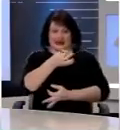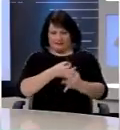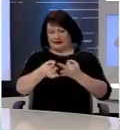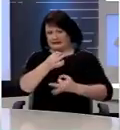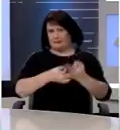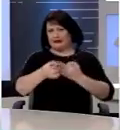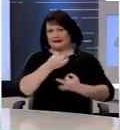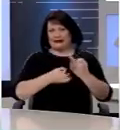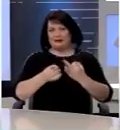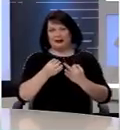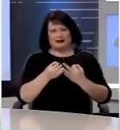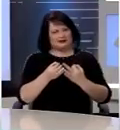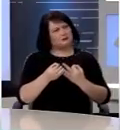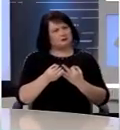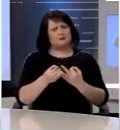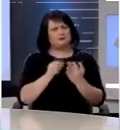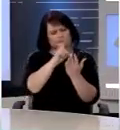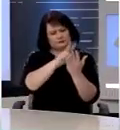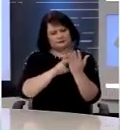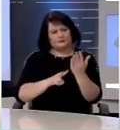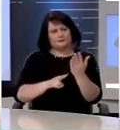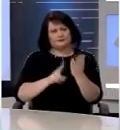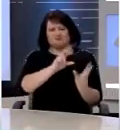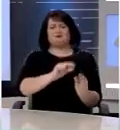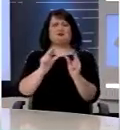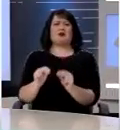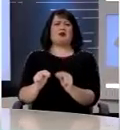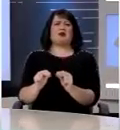σας, ακόμα και αυτά τα οποία διαβάσατε, ήταν μόταμο